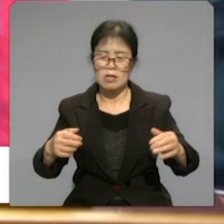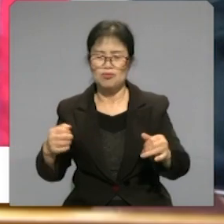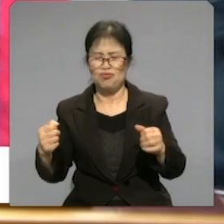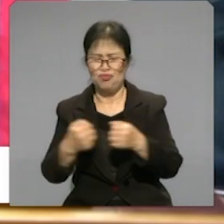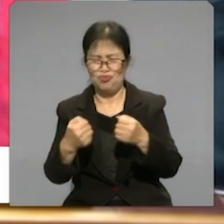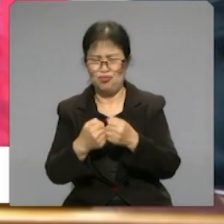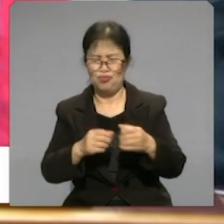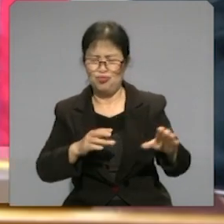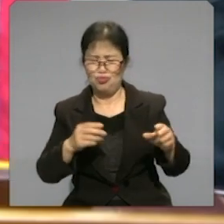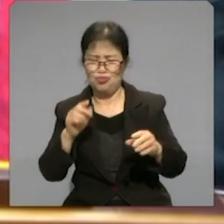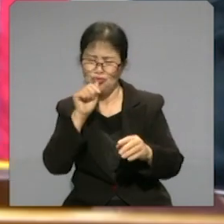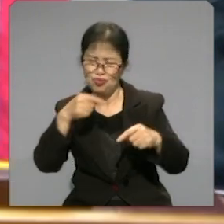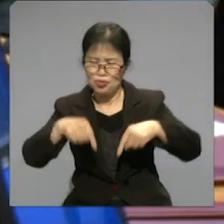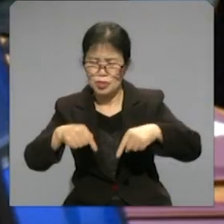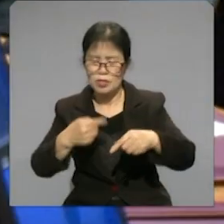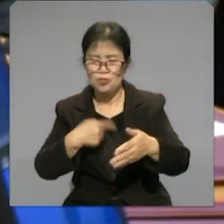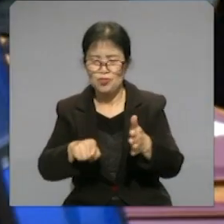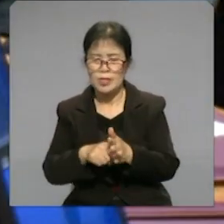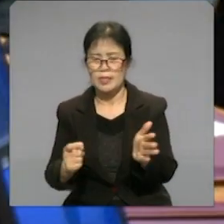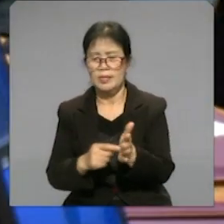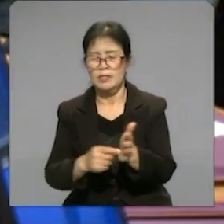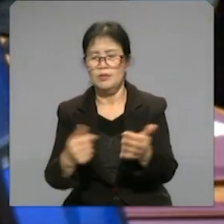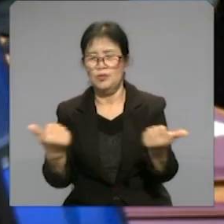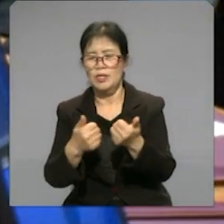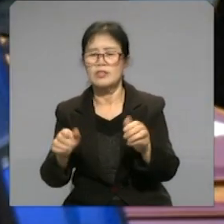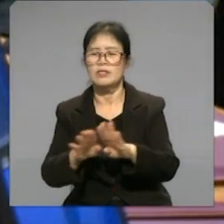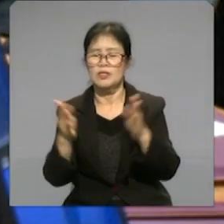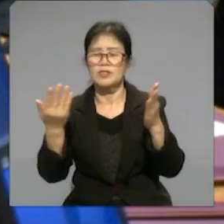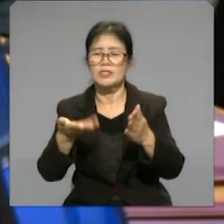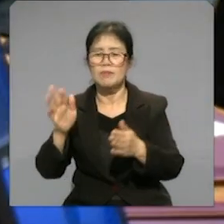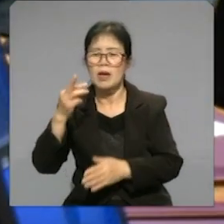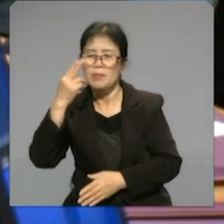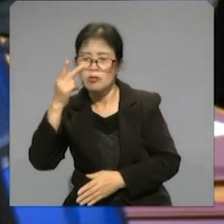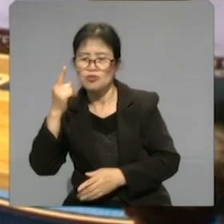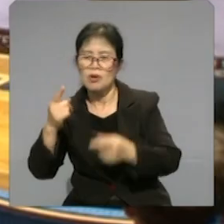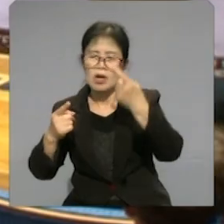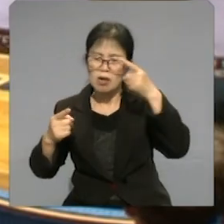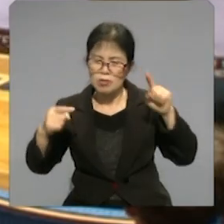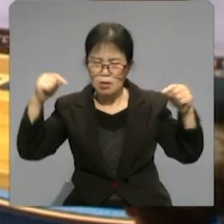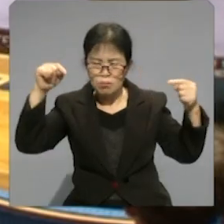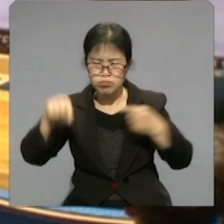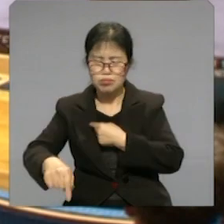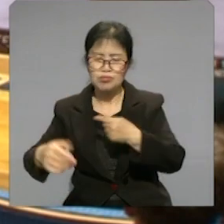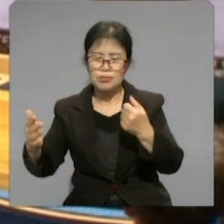위해 안전보장이사회 긴급회의가 열렸지만 미국과 러시아의 이견으로